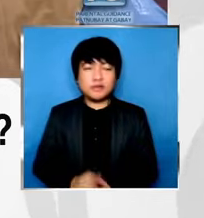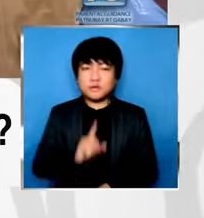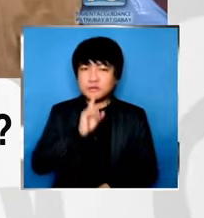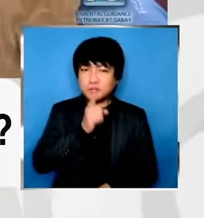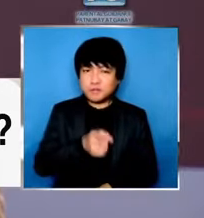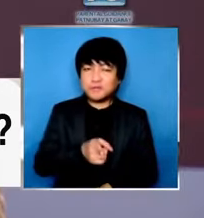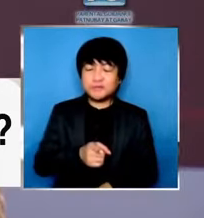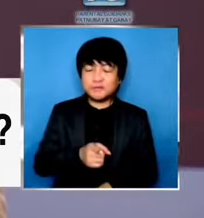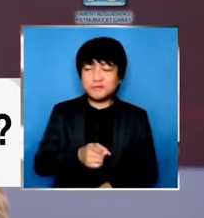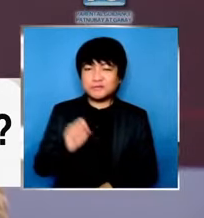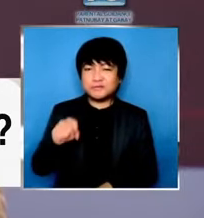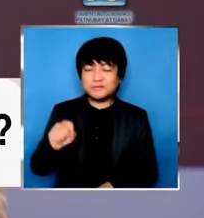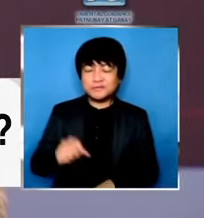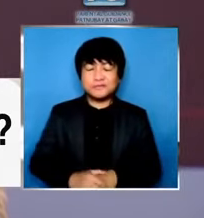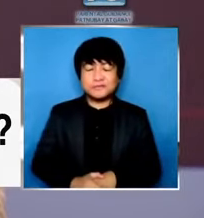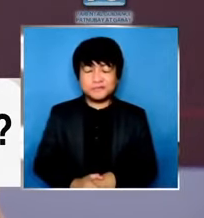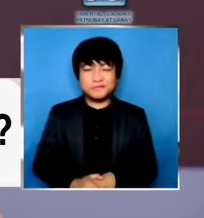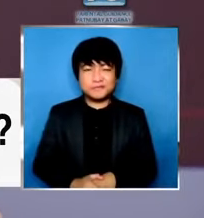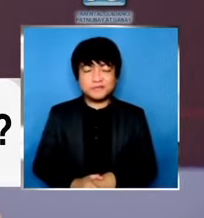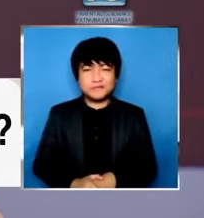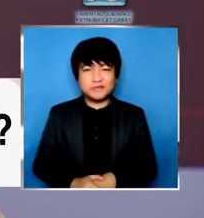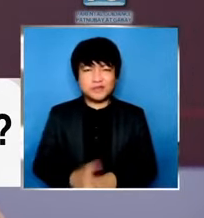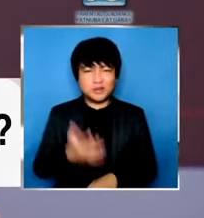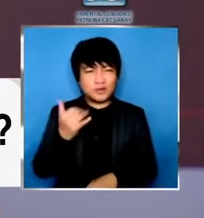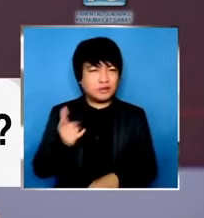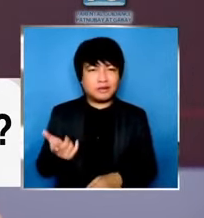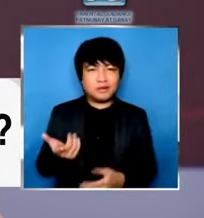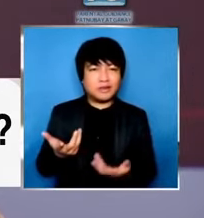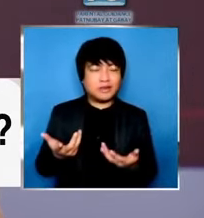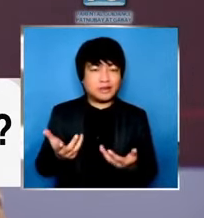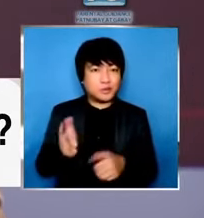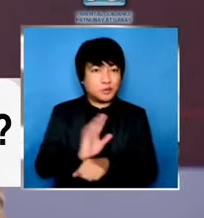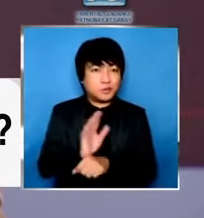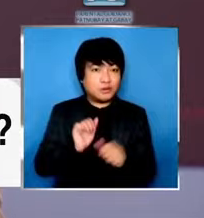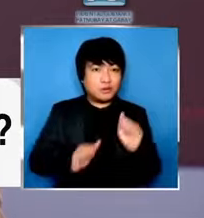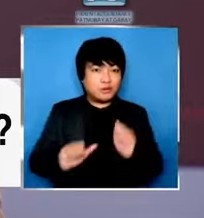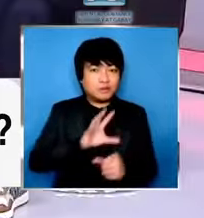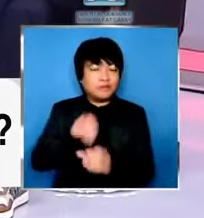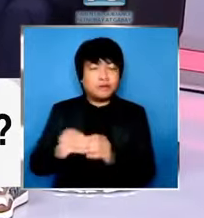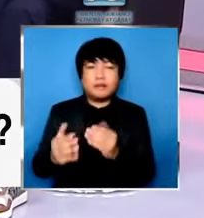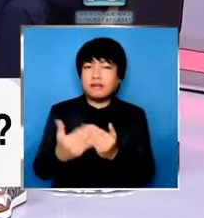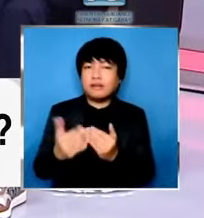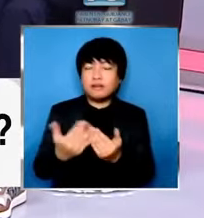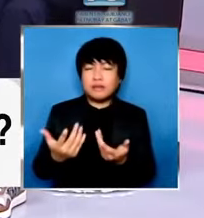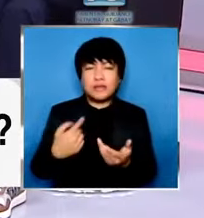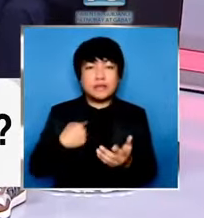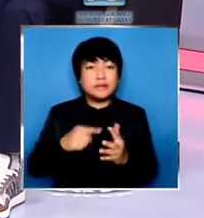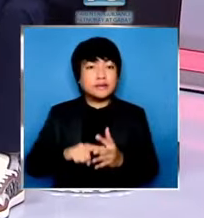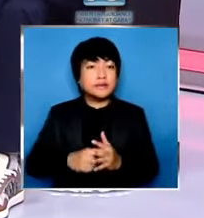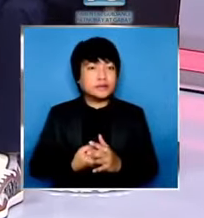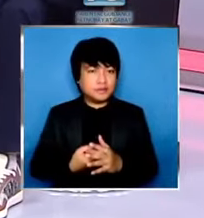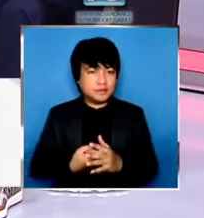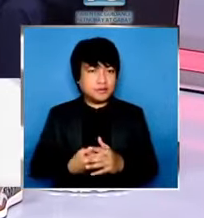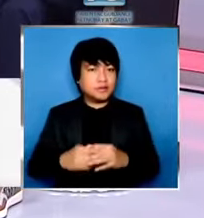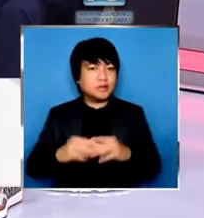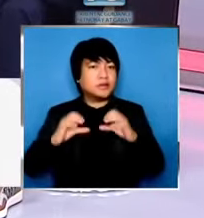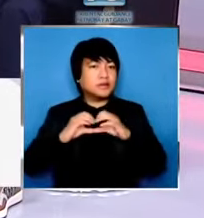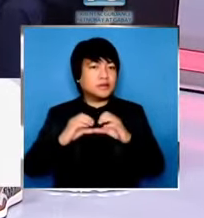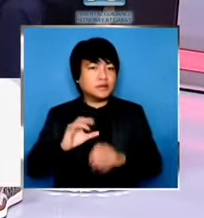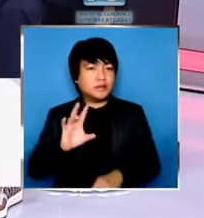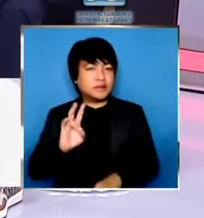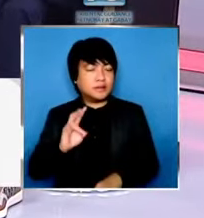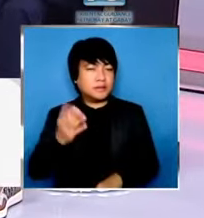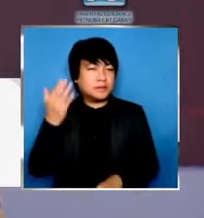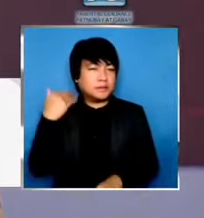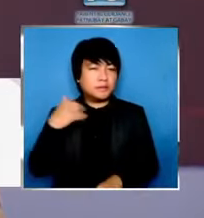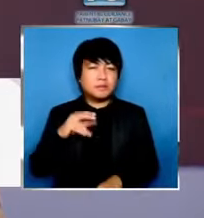Truth. Of course. Oh. Paano mahihirapan yan? Talagang dugunan niya yung showbiz. Eh. Showbiz naman siya talaga. Saka I started with GMA 7. Yeah. Yes. That's entertainment. Batang-bata.